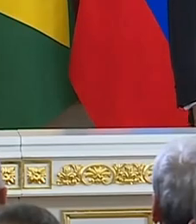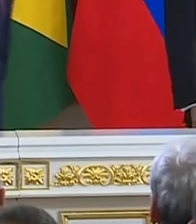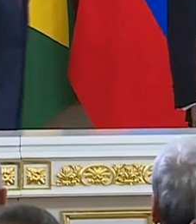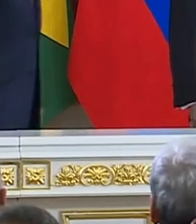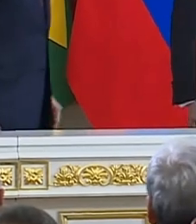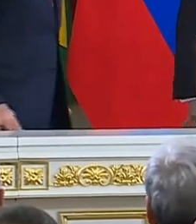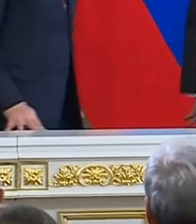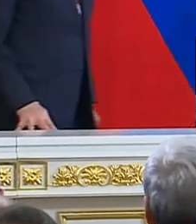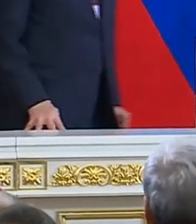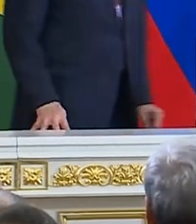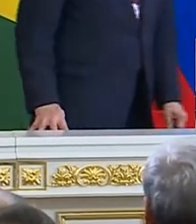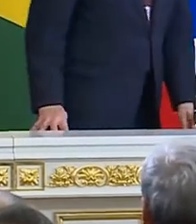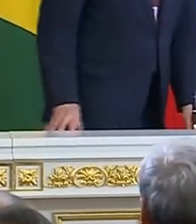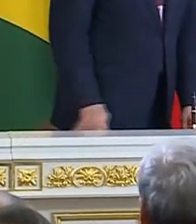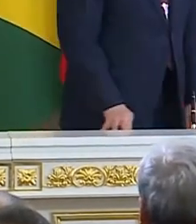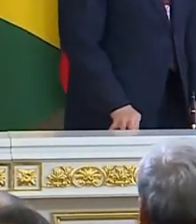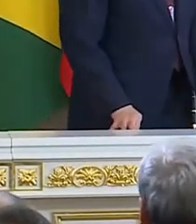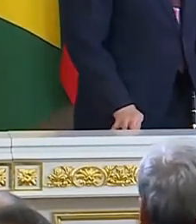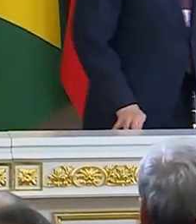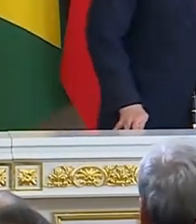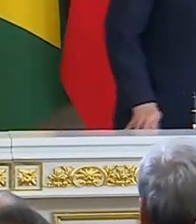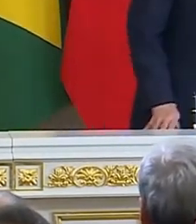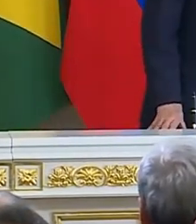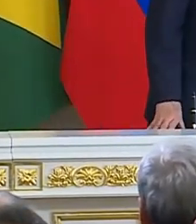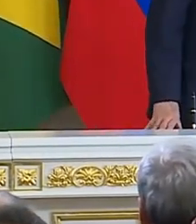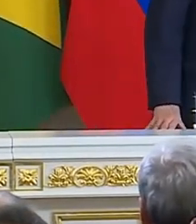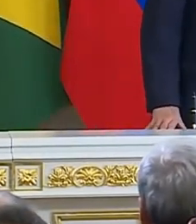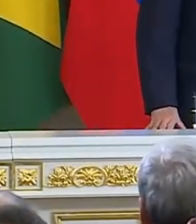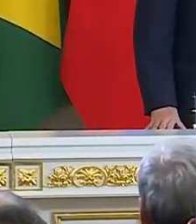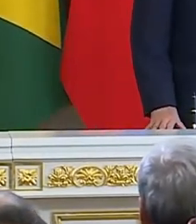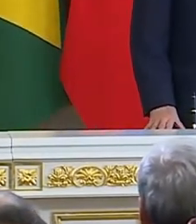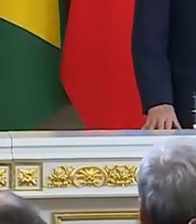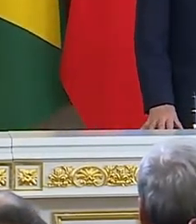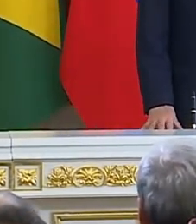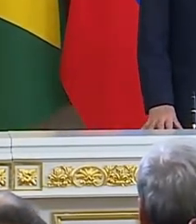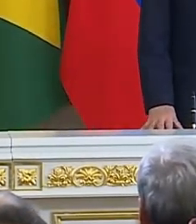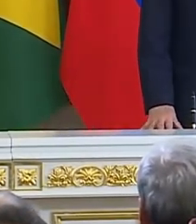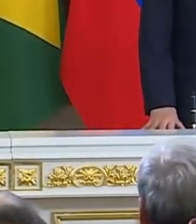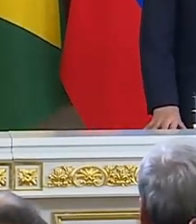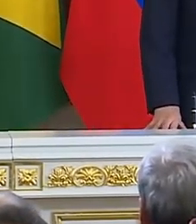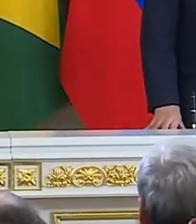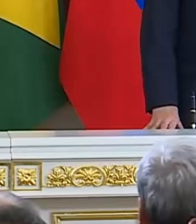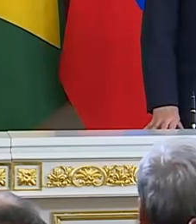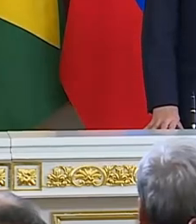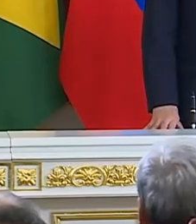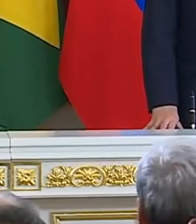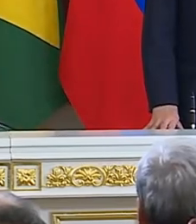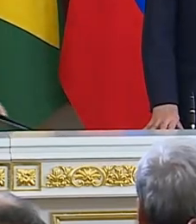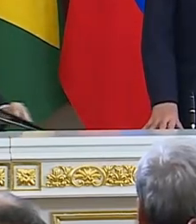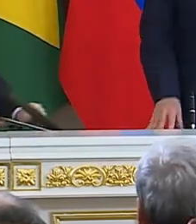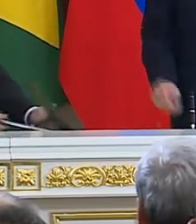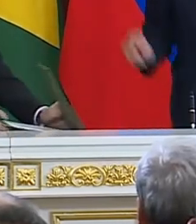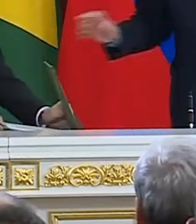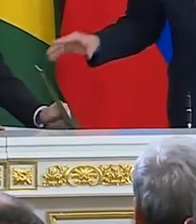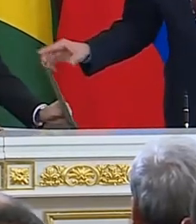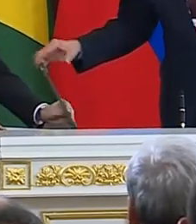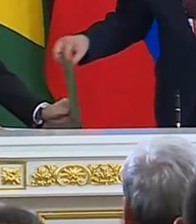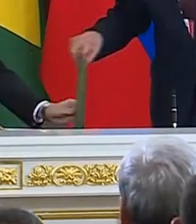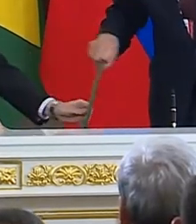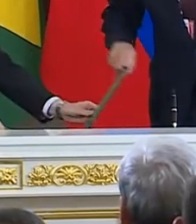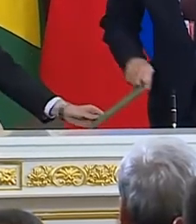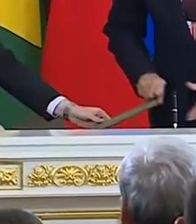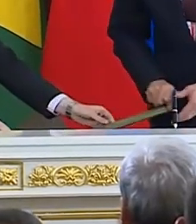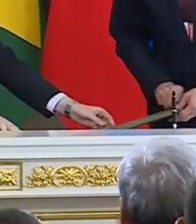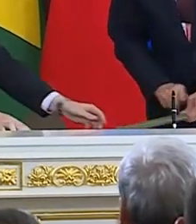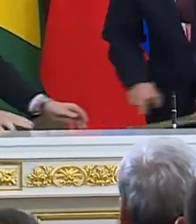Бразилия Алоиза Нунес Феррейра Фильо подписывают план проведения политических консультаций между